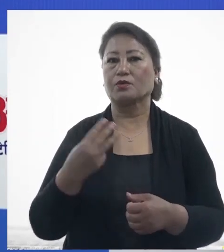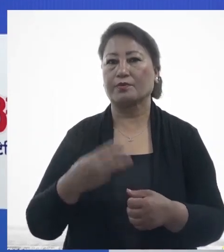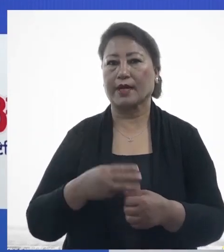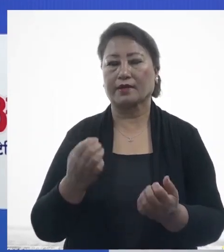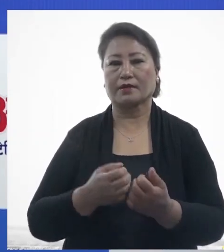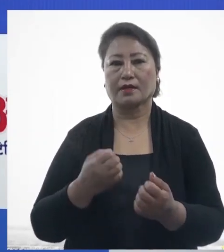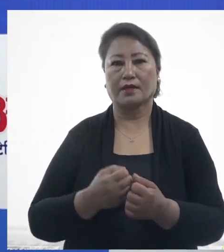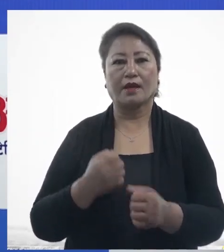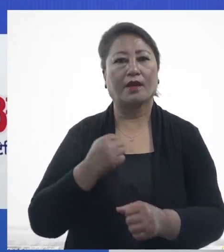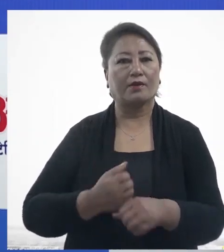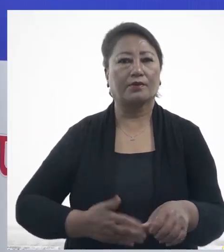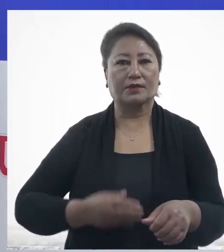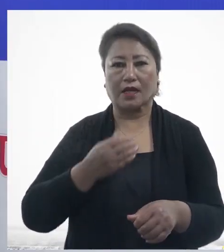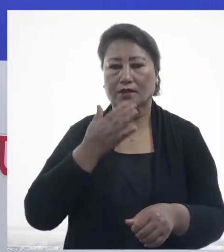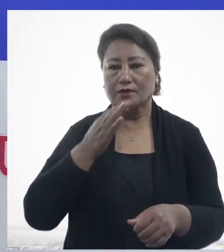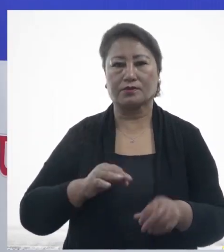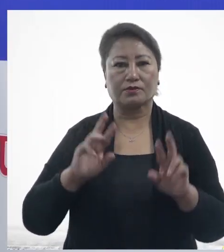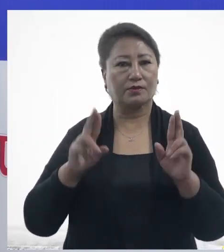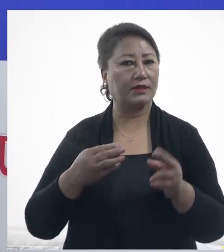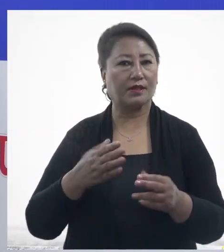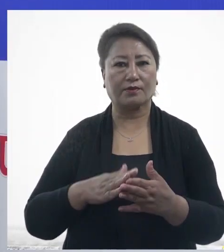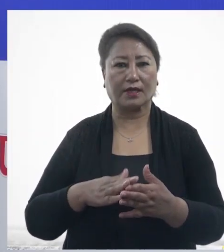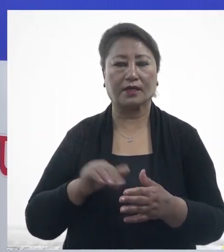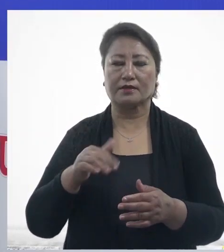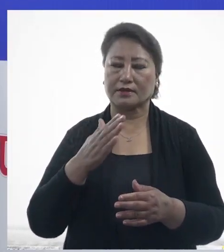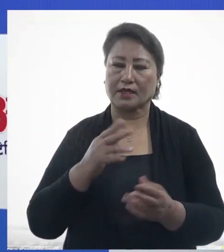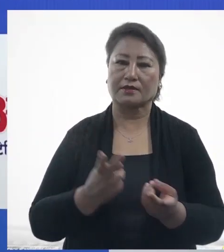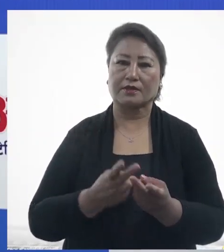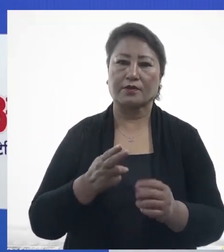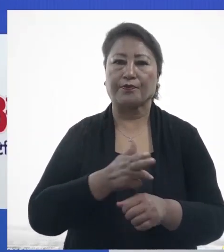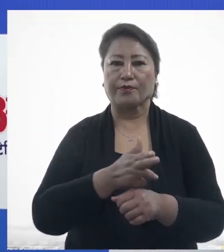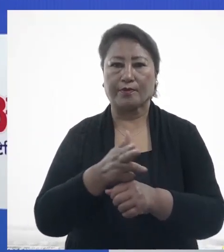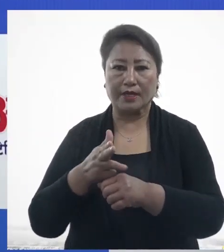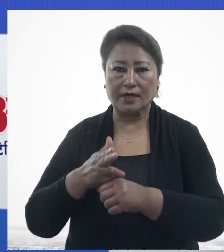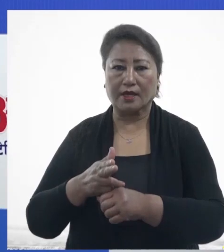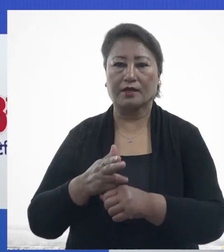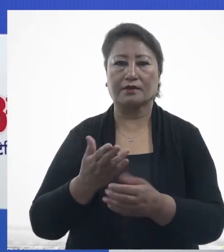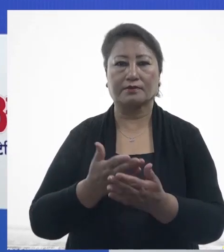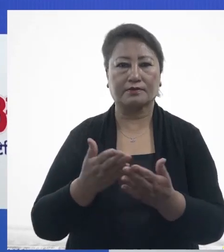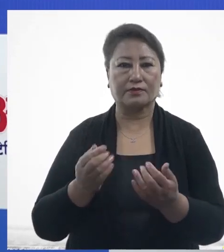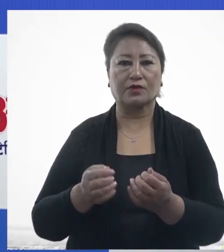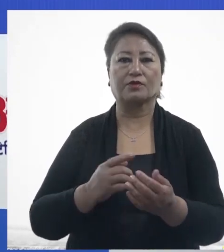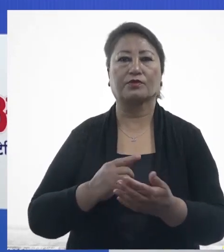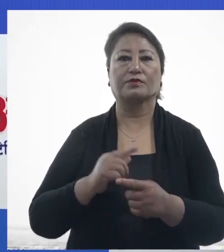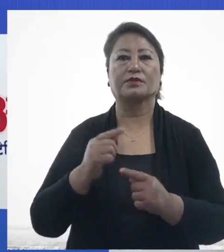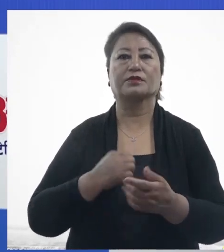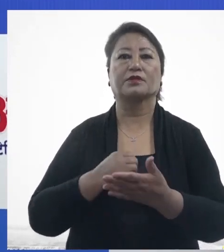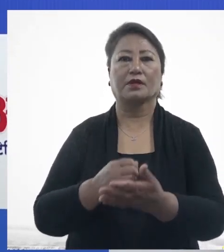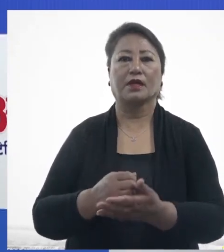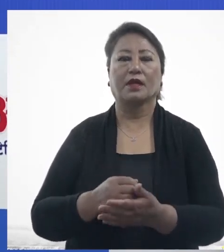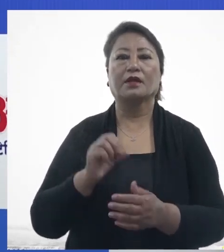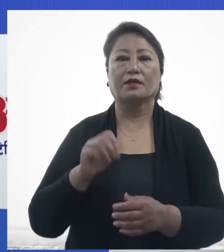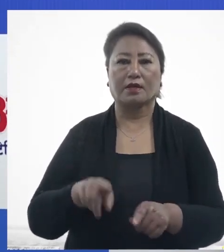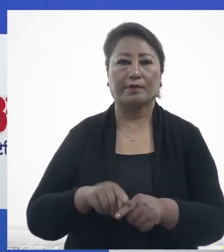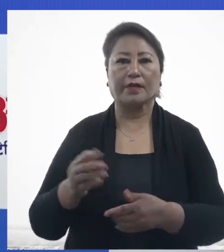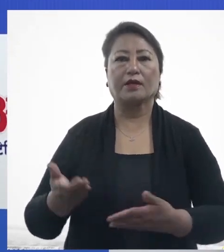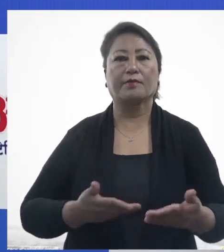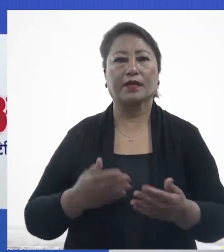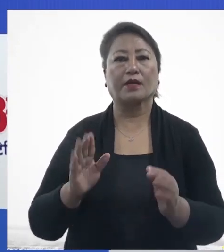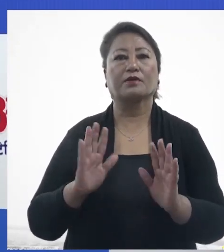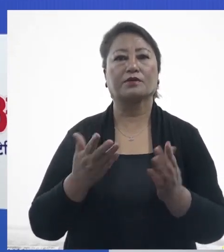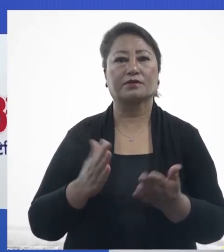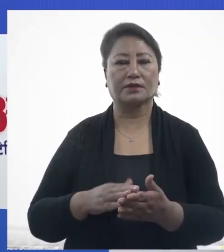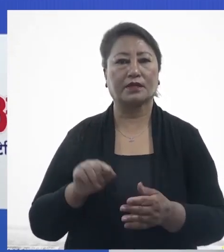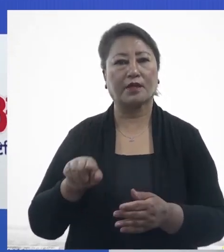लाग्ने रोजगारको पनि सुनिश्चितता हुँदैन, हामी जस्तो मिडियाले अथवा कसले के सहयोग गर्नुपर्ने त्यो त गरौँला, यद्यपि बजार कस्तो छ सर, कति